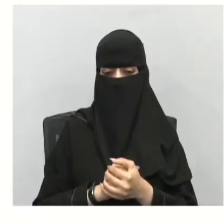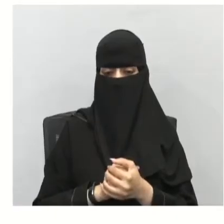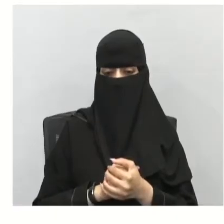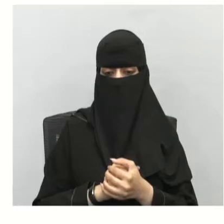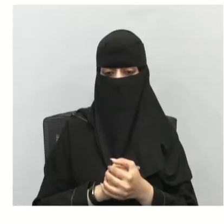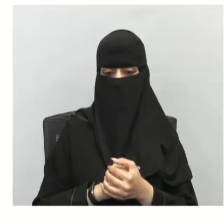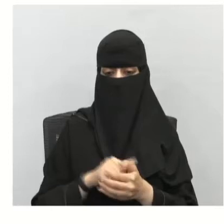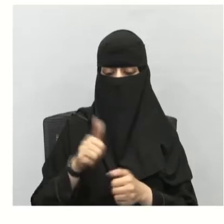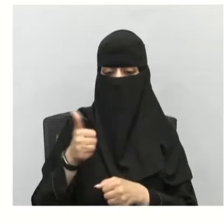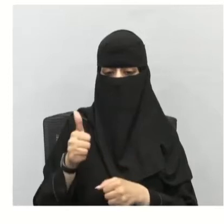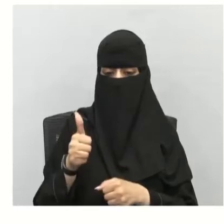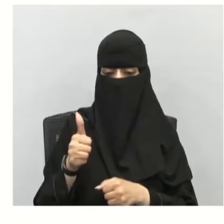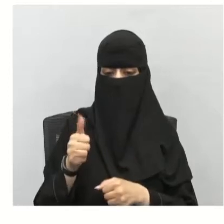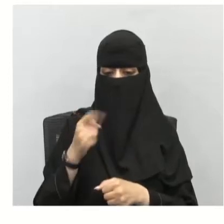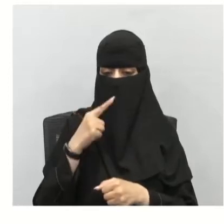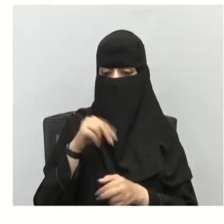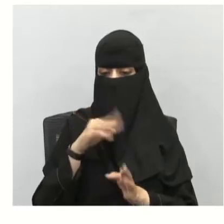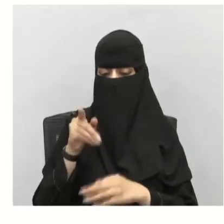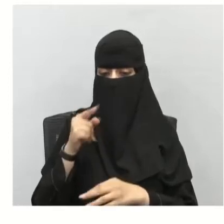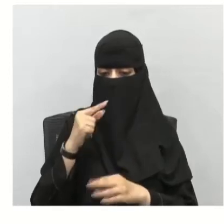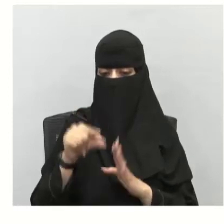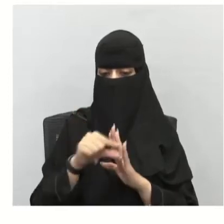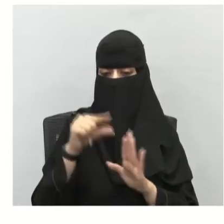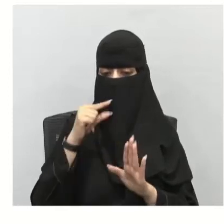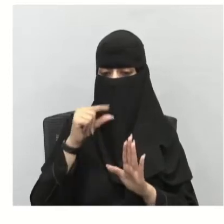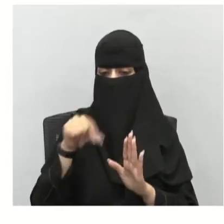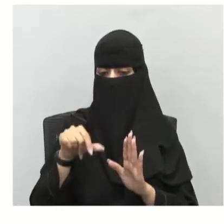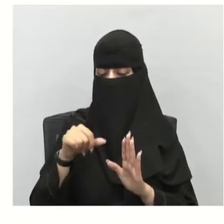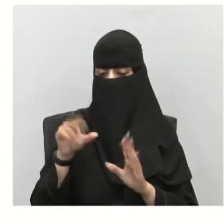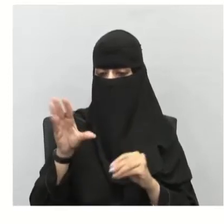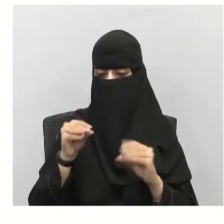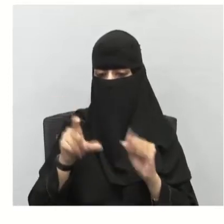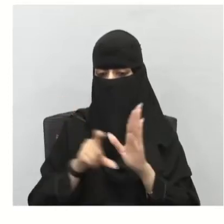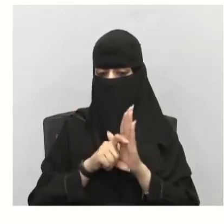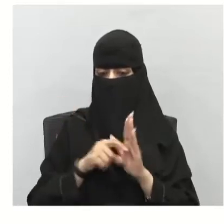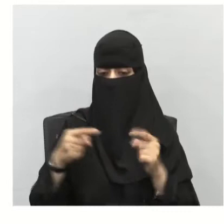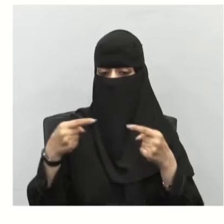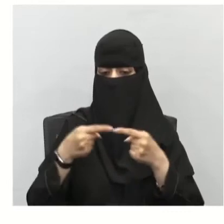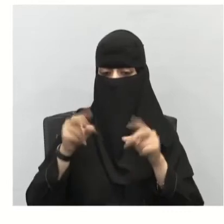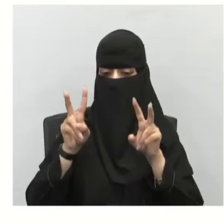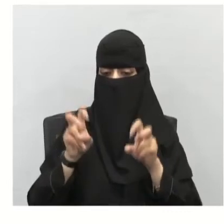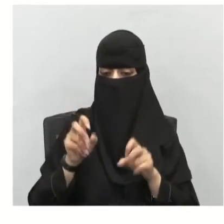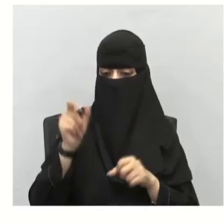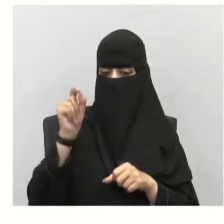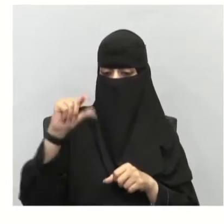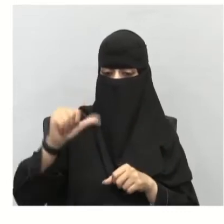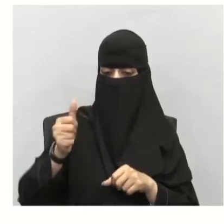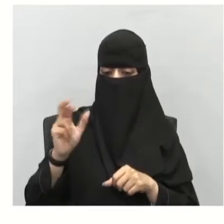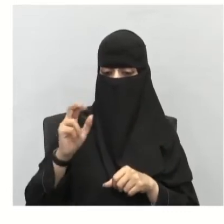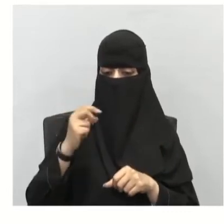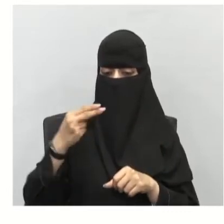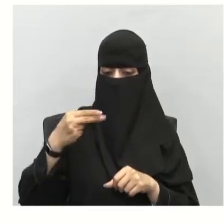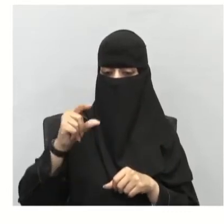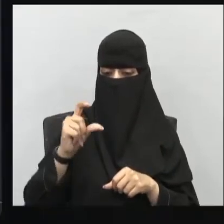فقرة ألف المطلوب: أذكر عنوان القصة التي توقف فواز عندها. في